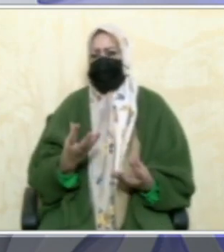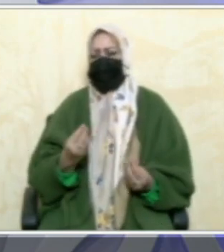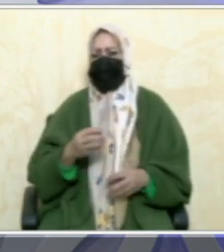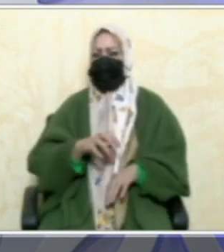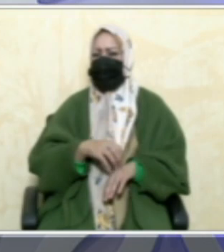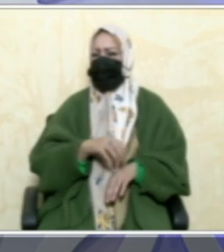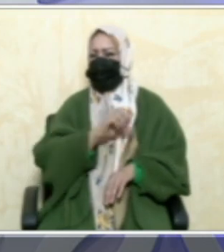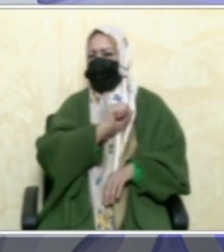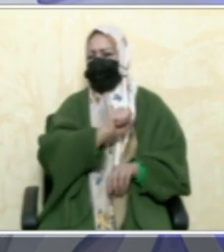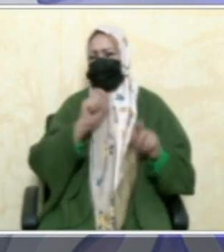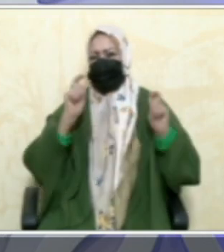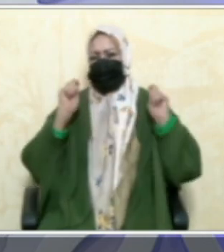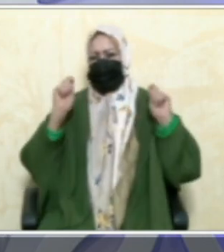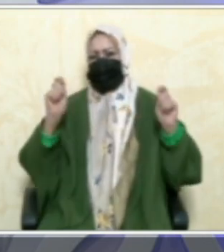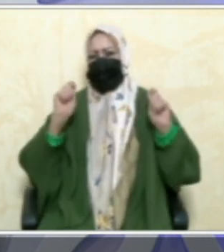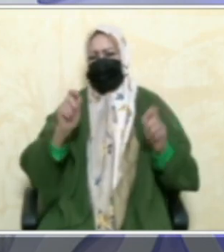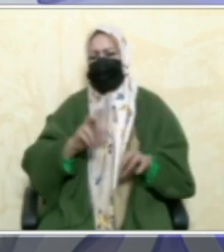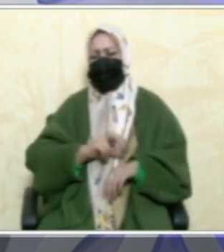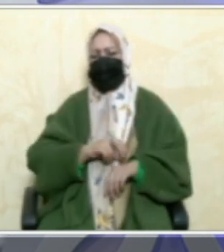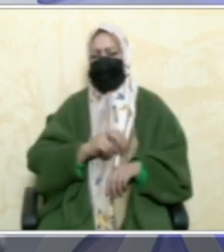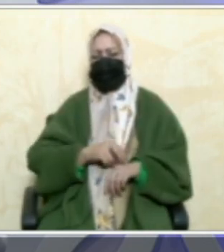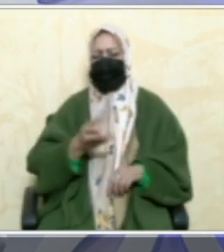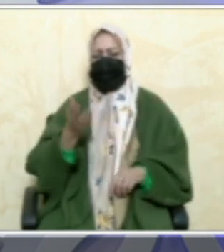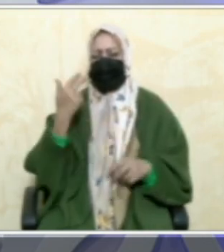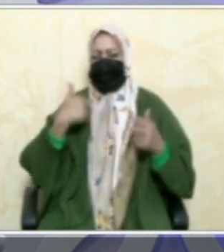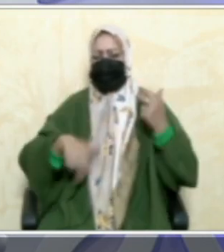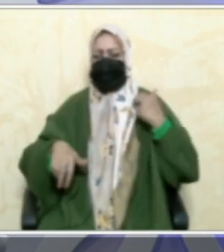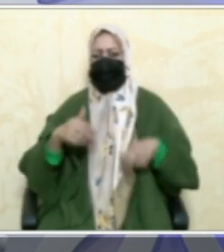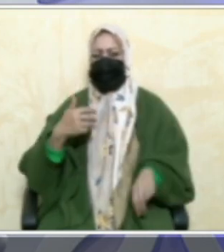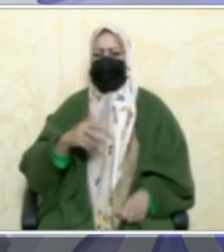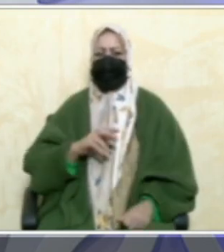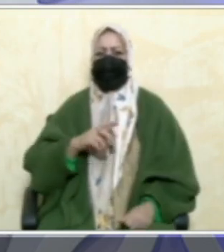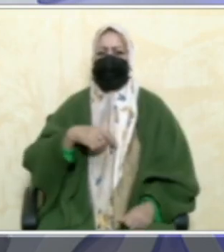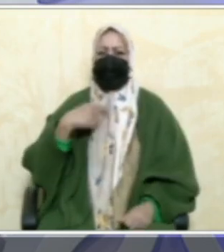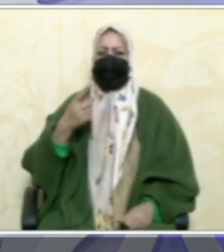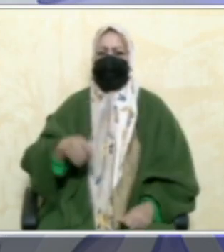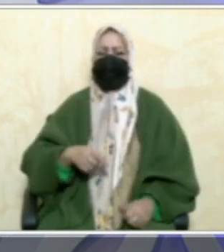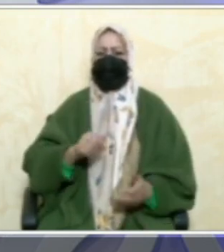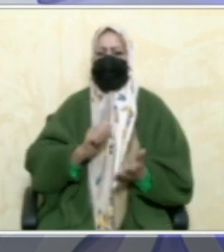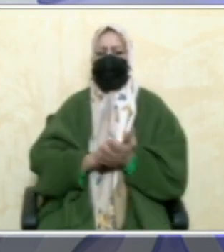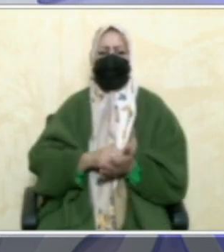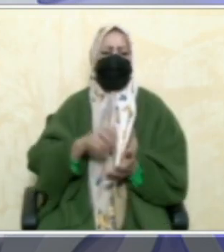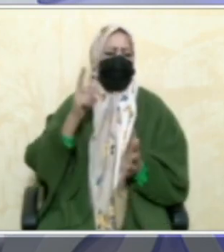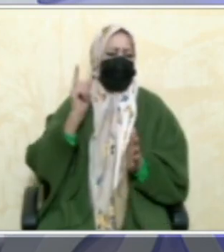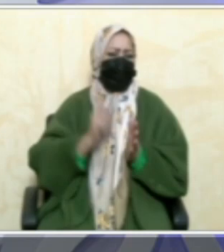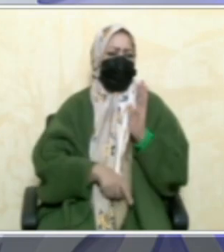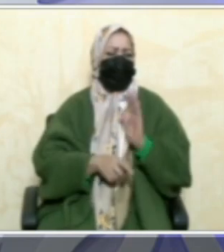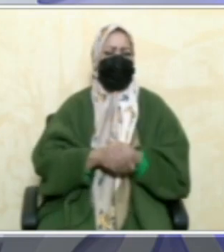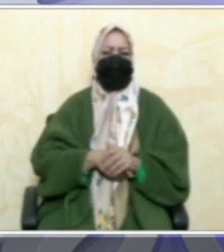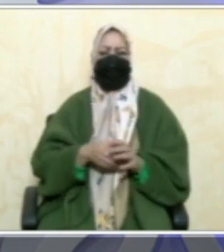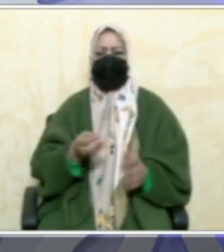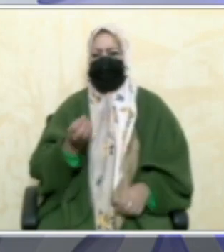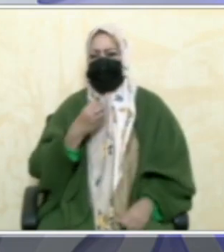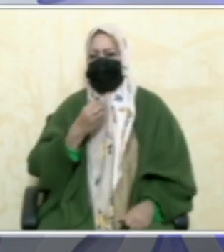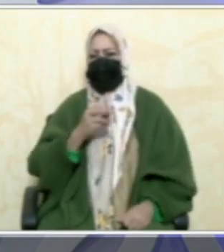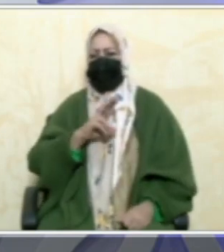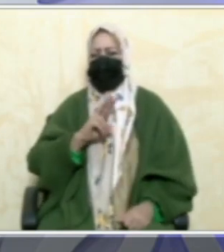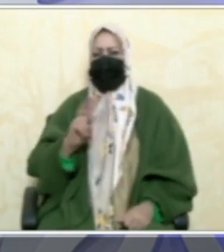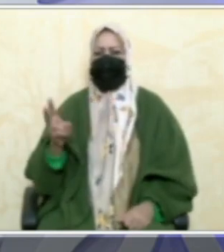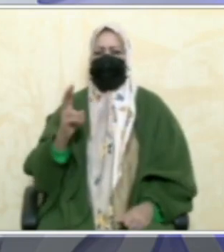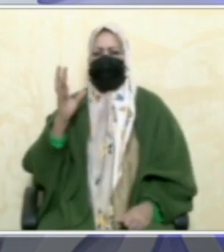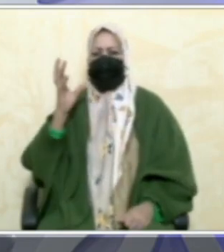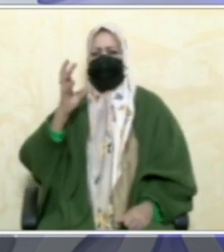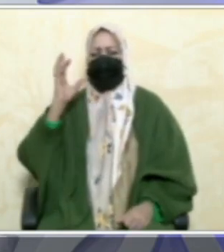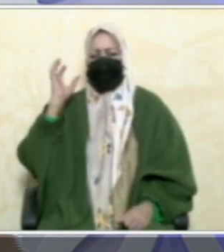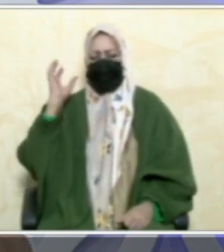المصابين أو الذين سيفقدون بيوتهم وأرزاقهم بناء على هذه الضربات. فلا يحل لمسلم